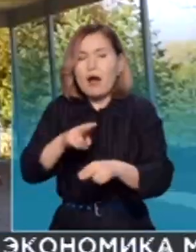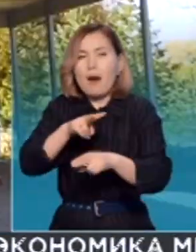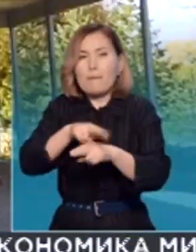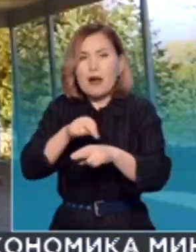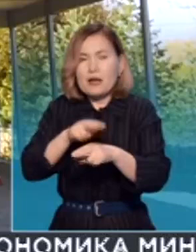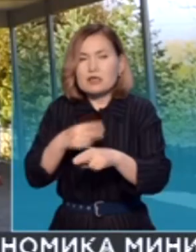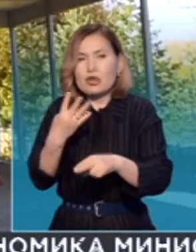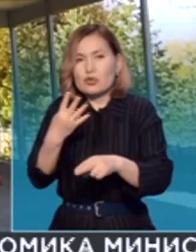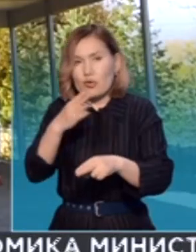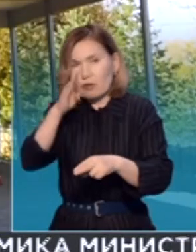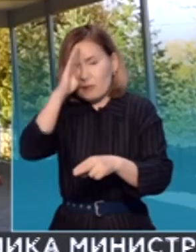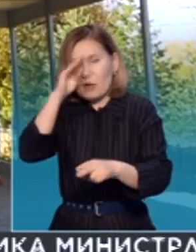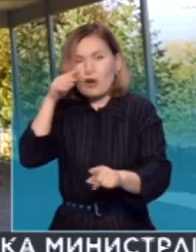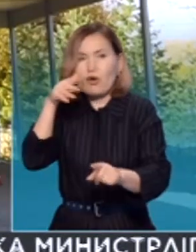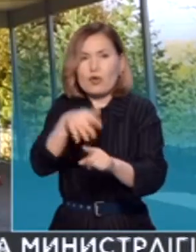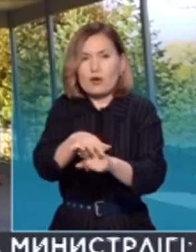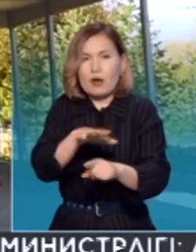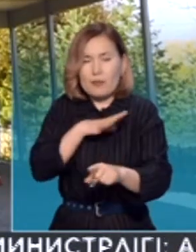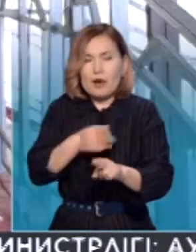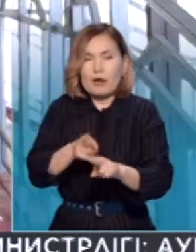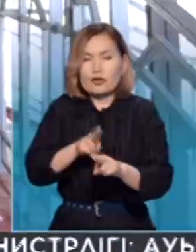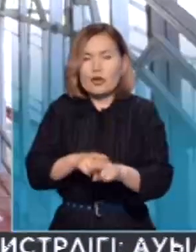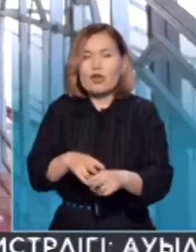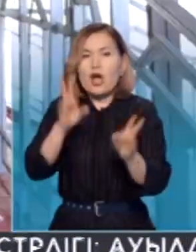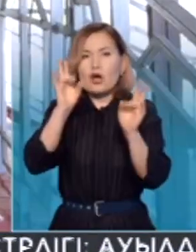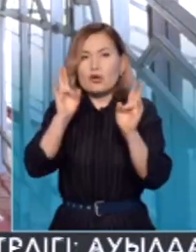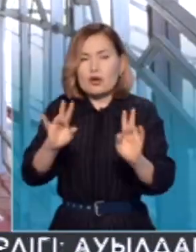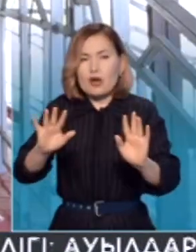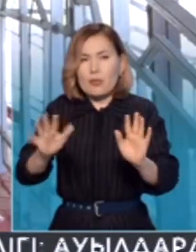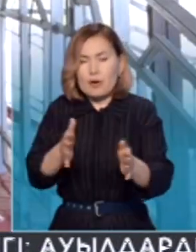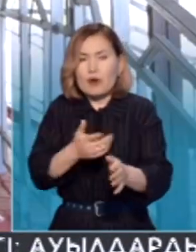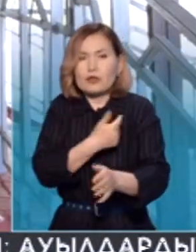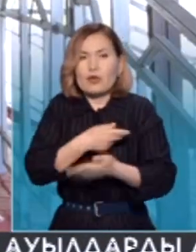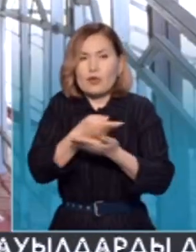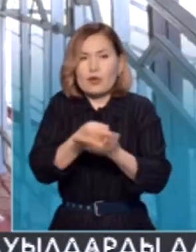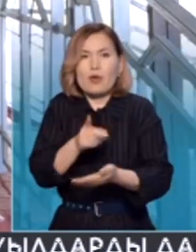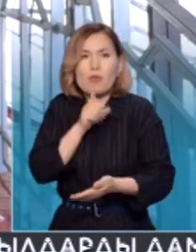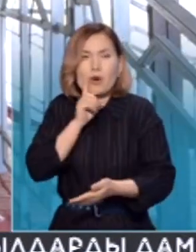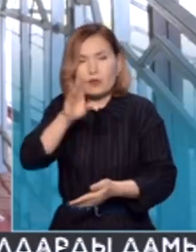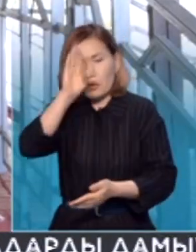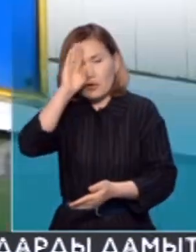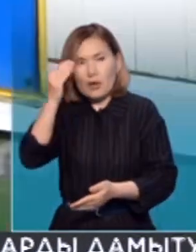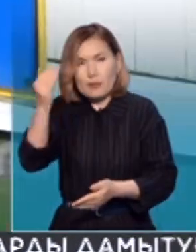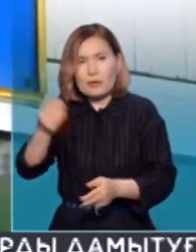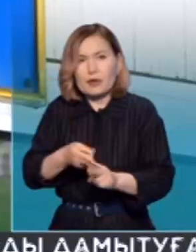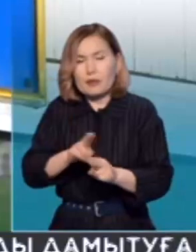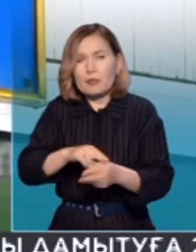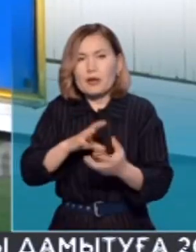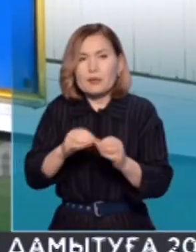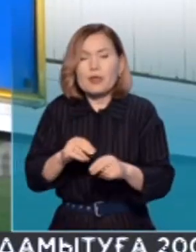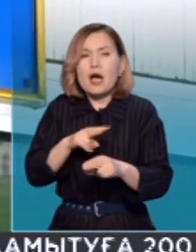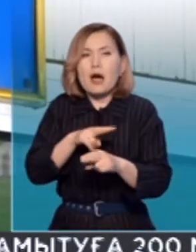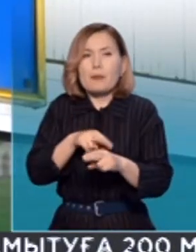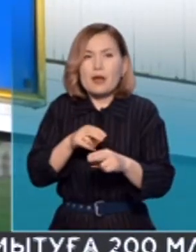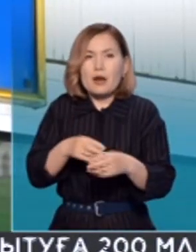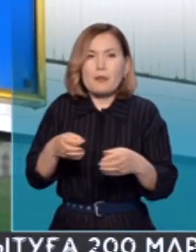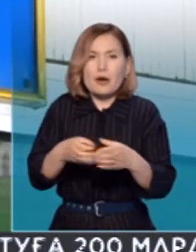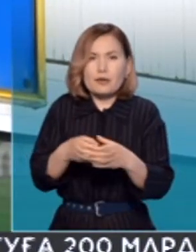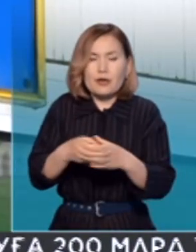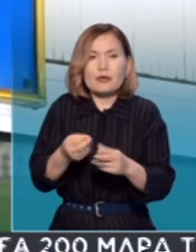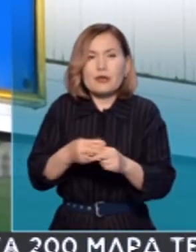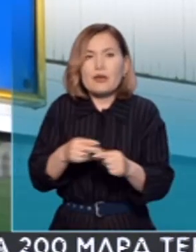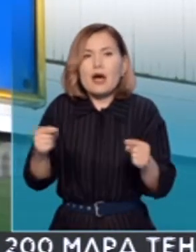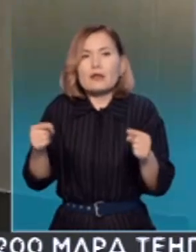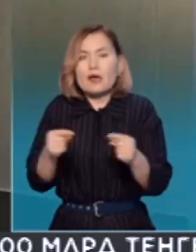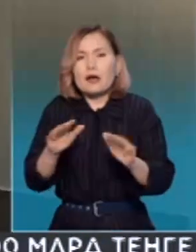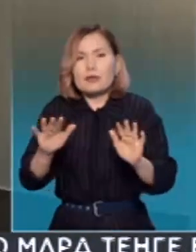пышақ ұрған. Жәбірленуші осы оқиғаға қатысты бар адамдар істі жылы жабуға тырысып жатыр дейді, ал полиция департаменті оқиға